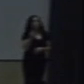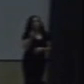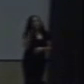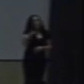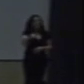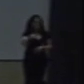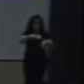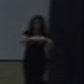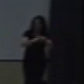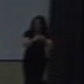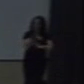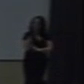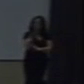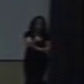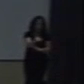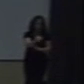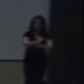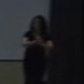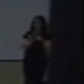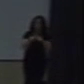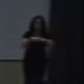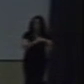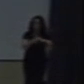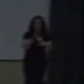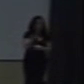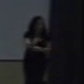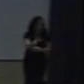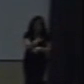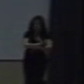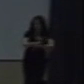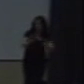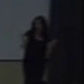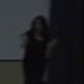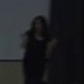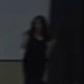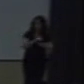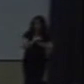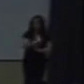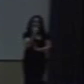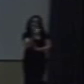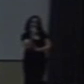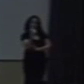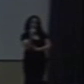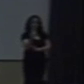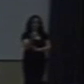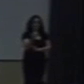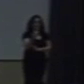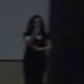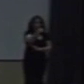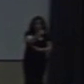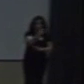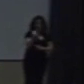s'ha d'utilitzar i els receptors han de saber garballar què es poden creure i què